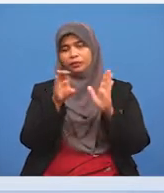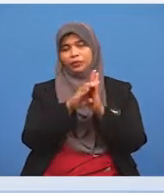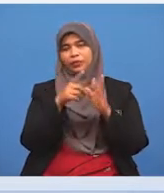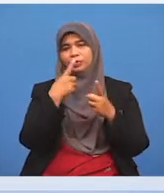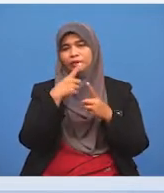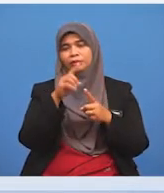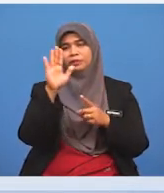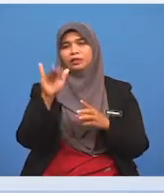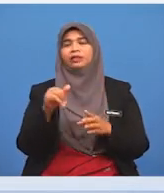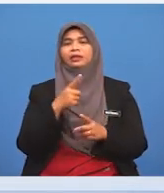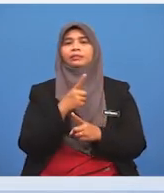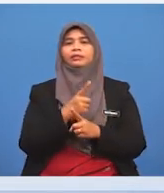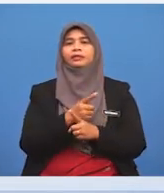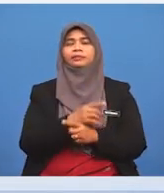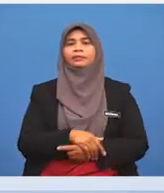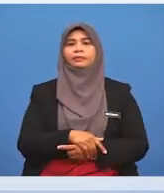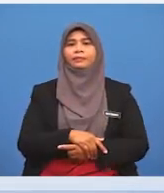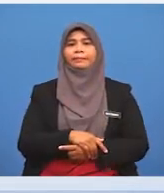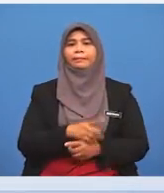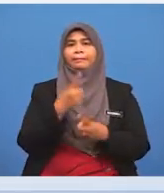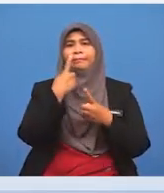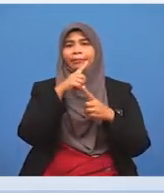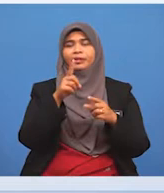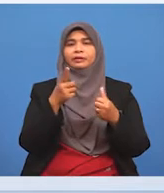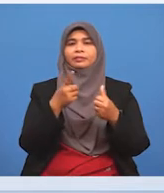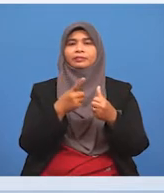yang betul. Bagi jawapan yang pertama,